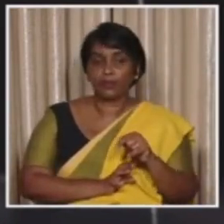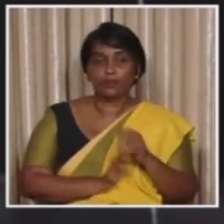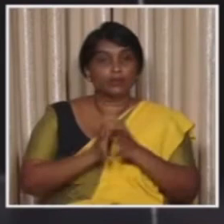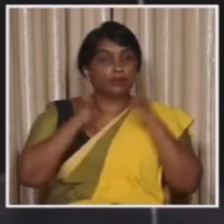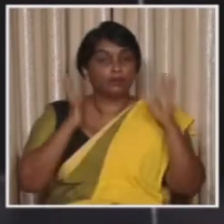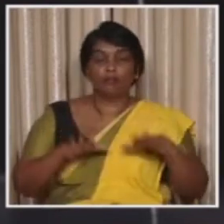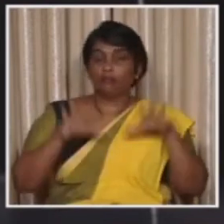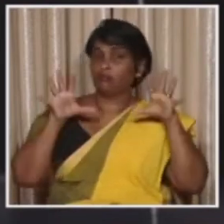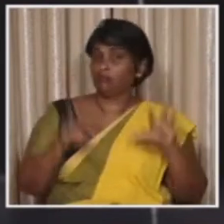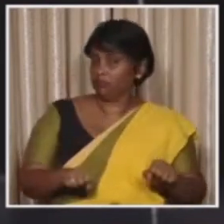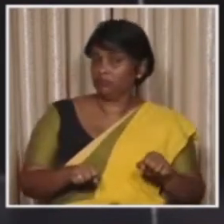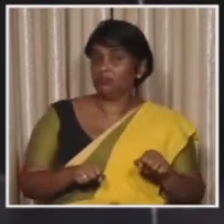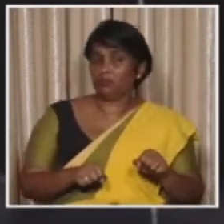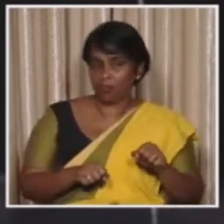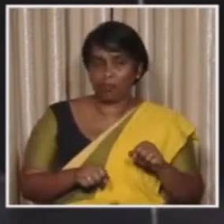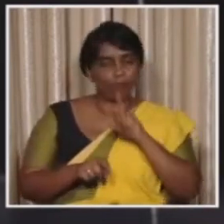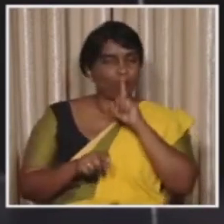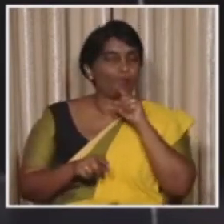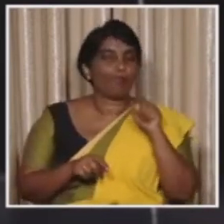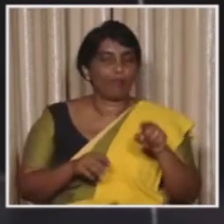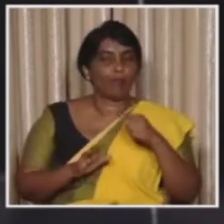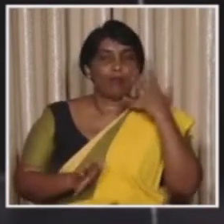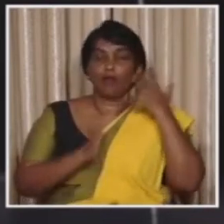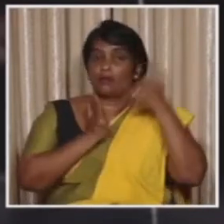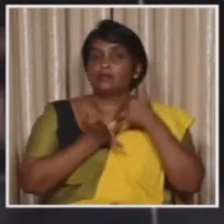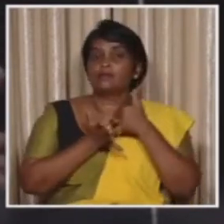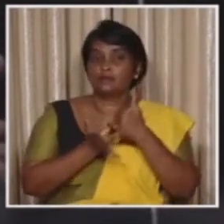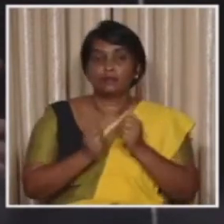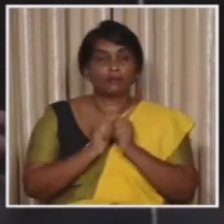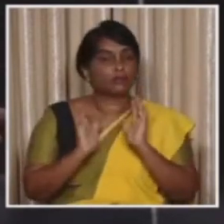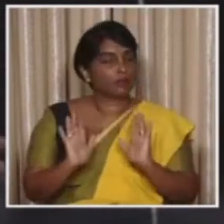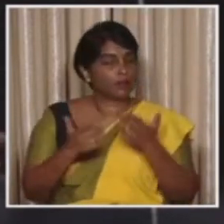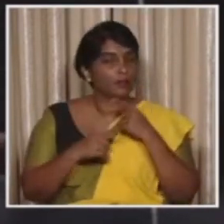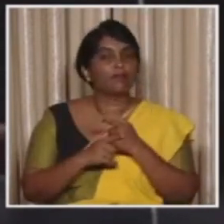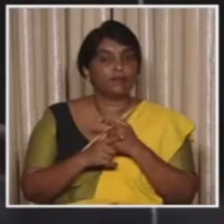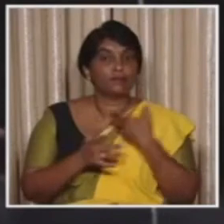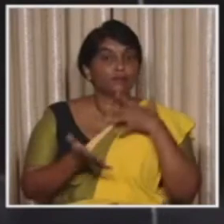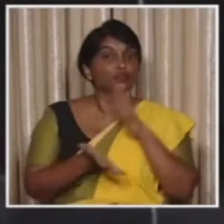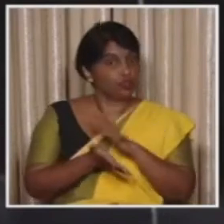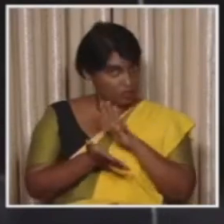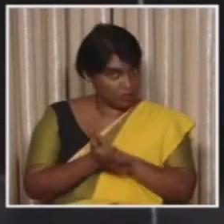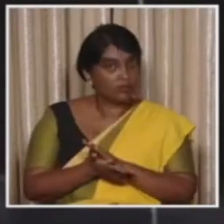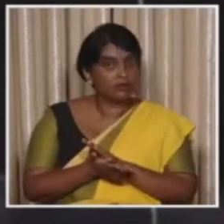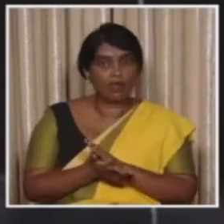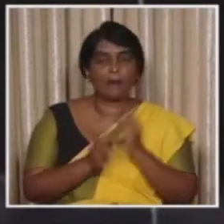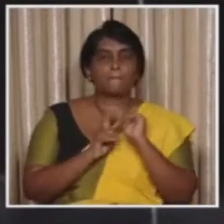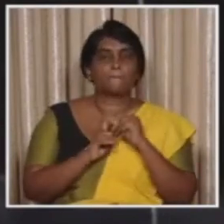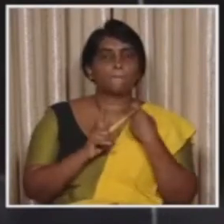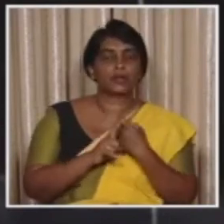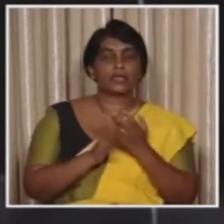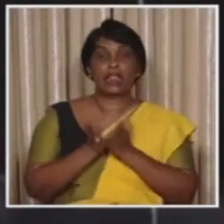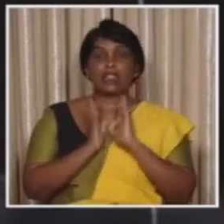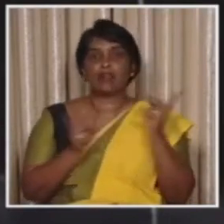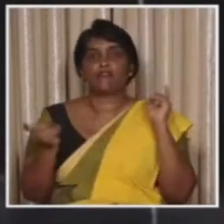විශාල ආධිපත්‍යයක් පතුරවලා තියෙනවා. දැන් මේ ලෝක කුසලානකේ ආරම්භක අර උත්සවය තිබ්බද? ඒක ගෙනාව පකිස්තාන් ඉන්දියා මැච්